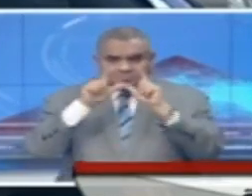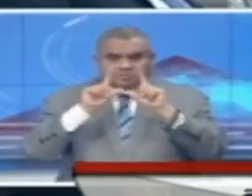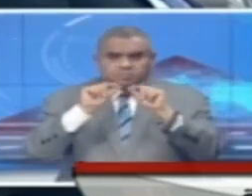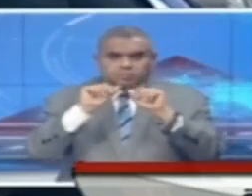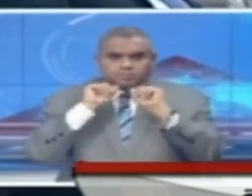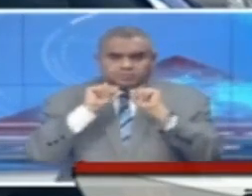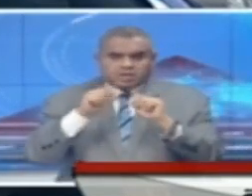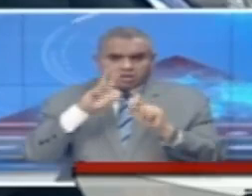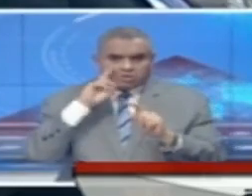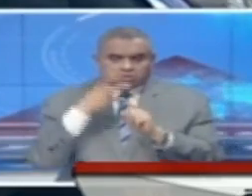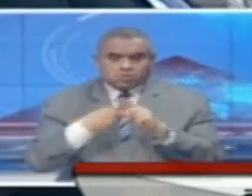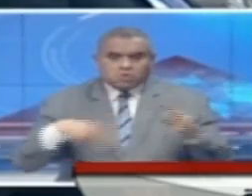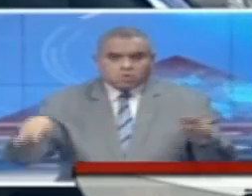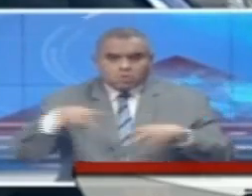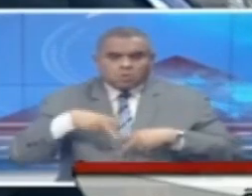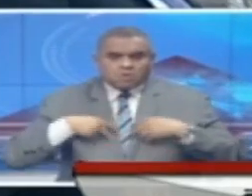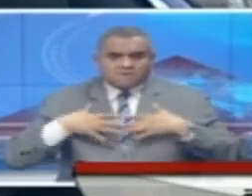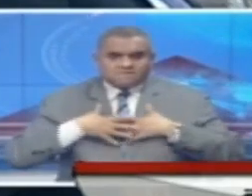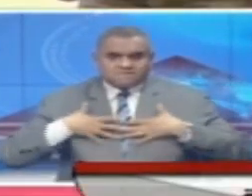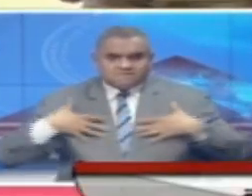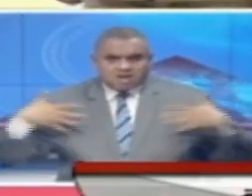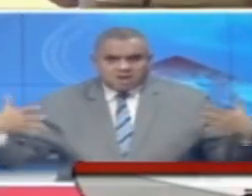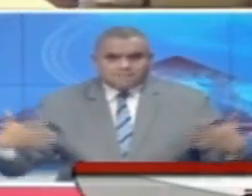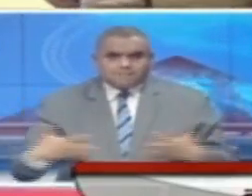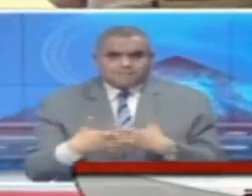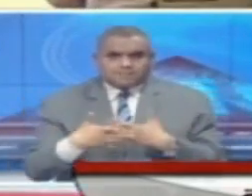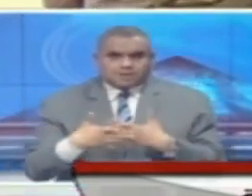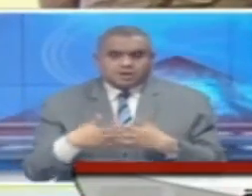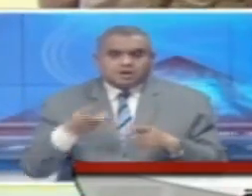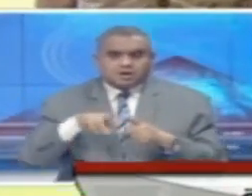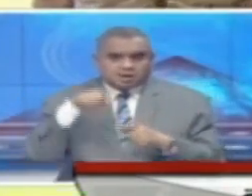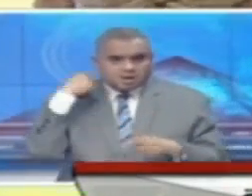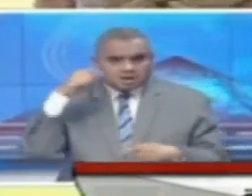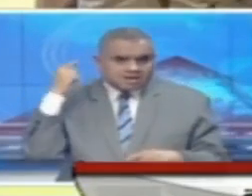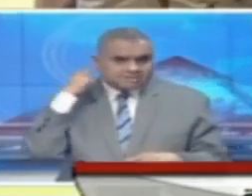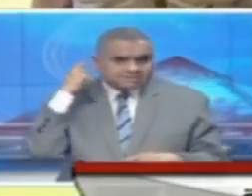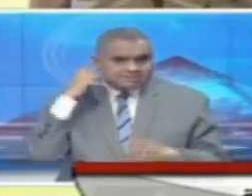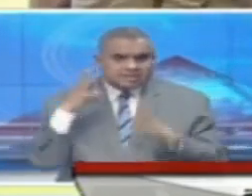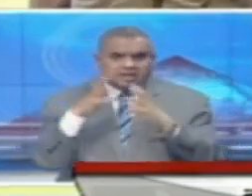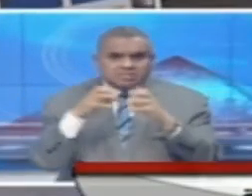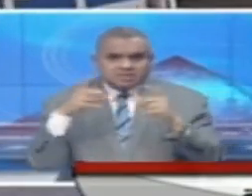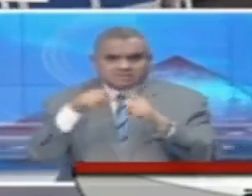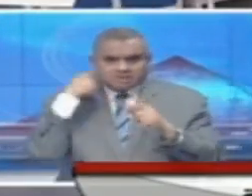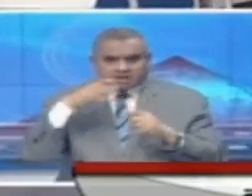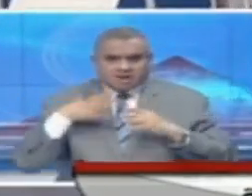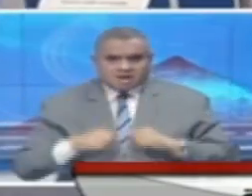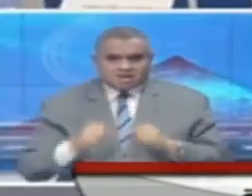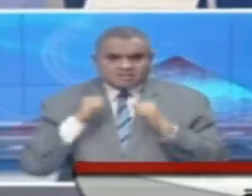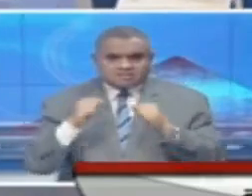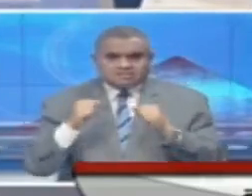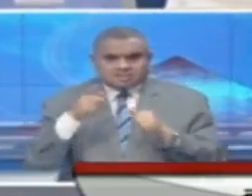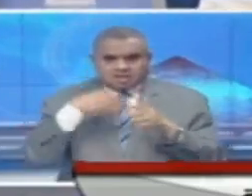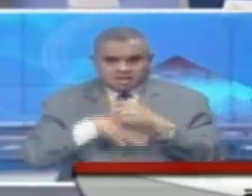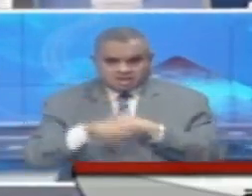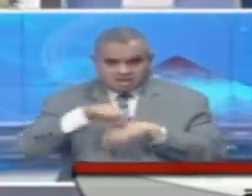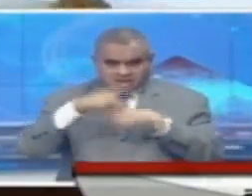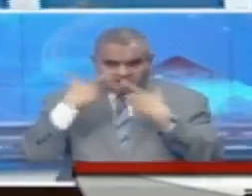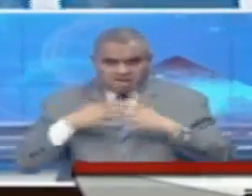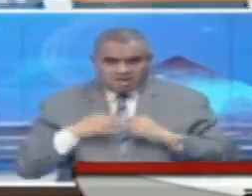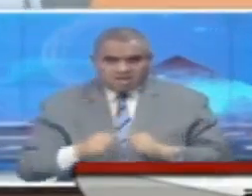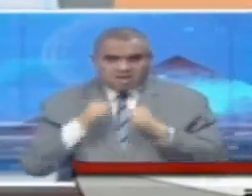نتيجة تفرحنا وتسعدنا كلنا. واستمع الرئيس لشرح من وزيرة الصحة حول استعدادات القطاع